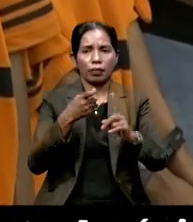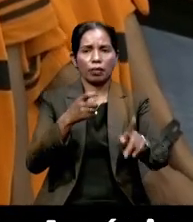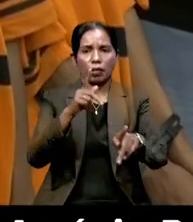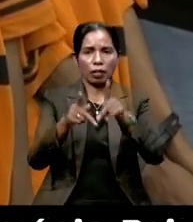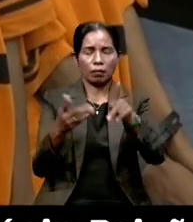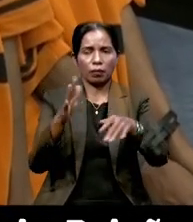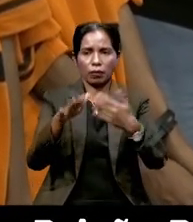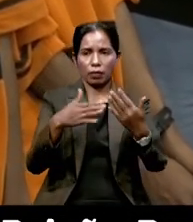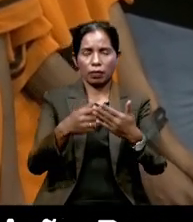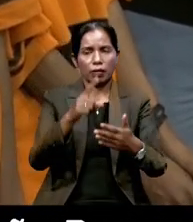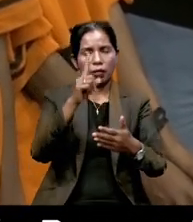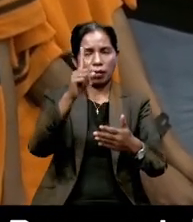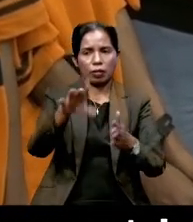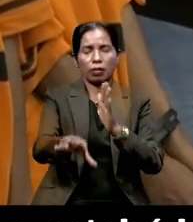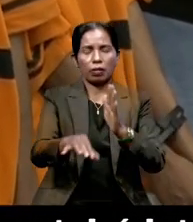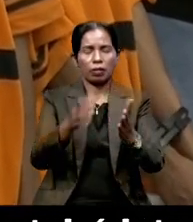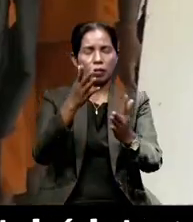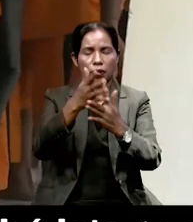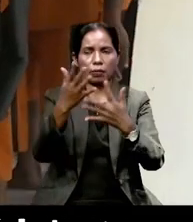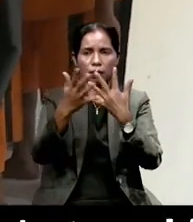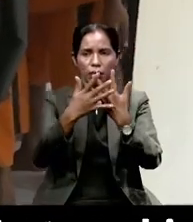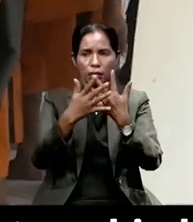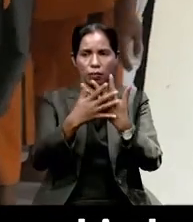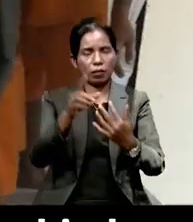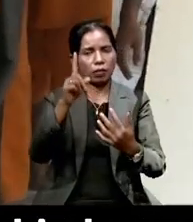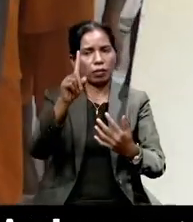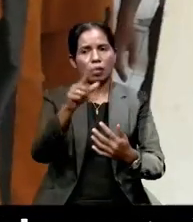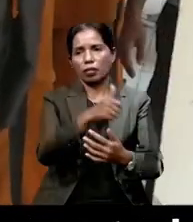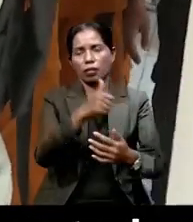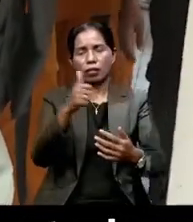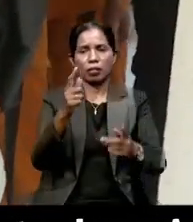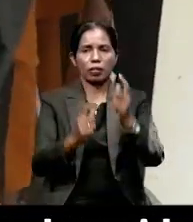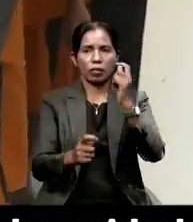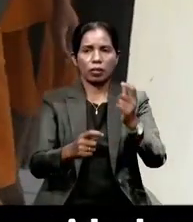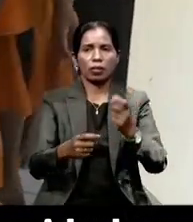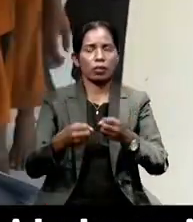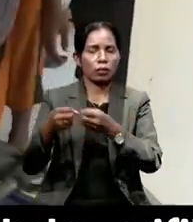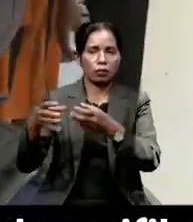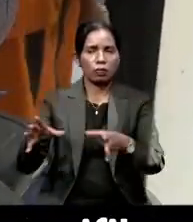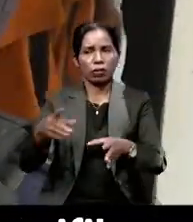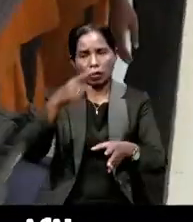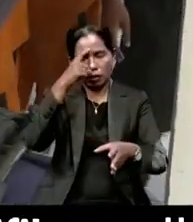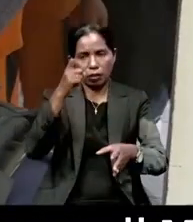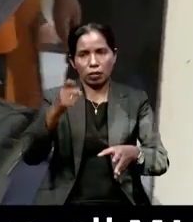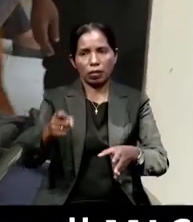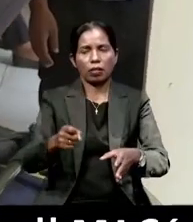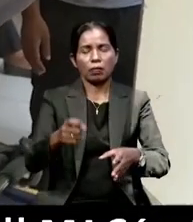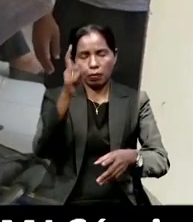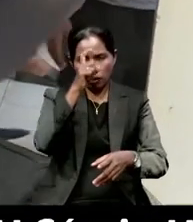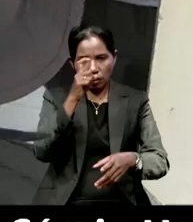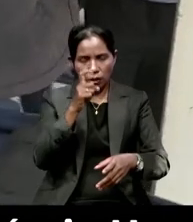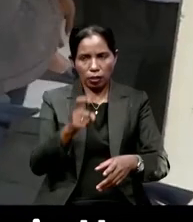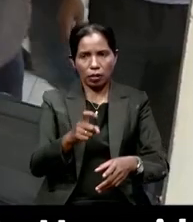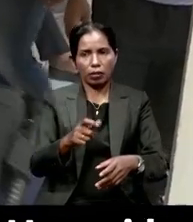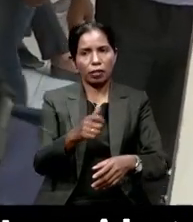hirakne, Ida date maketan prisão preventiva no Ida Seluk, Tribunal Liberta Imediata, Horazão de Minoridade, no